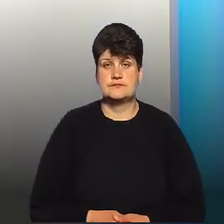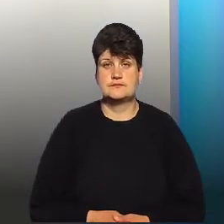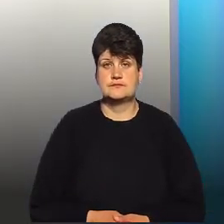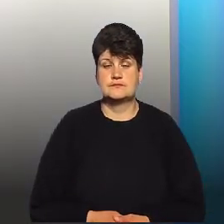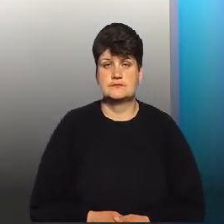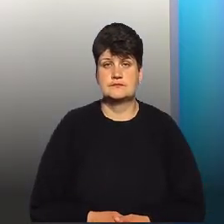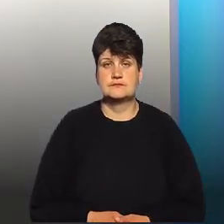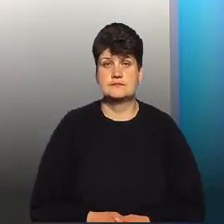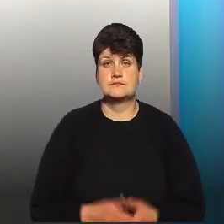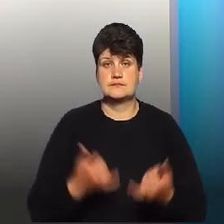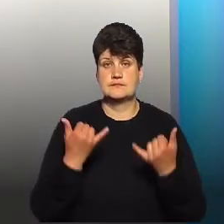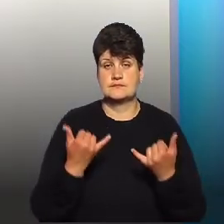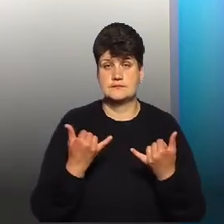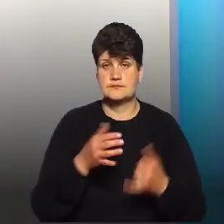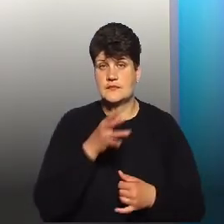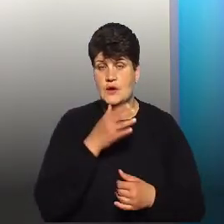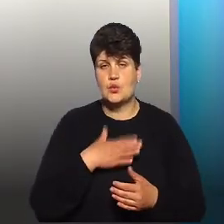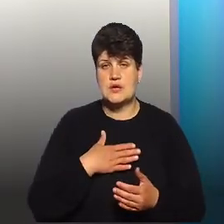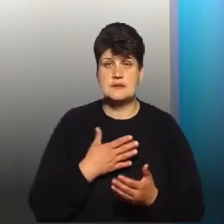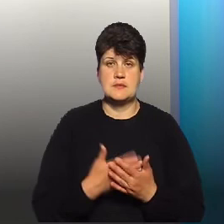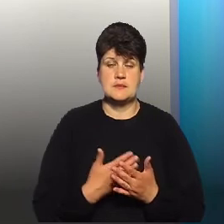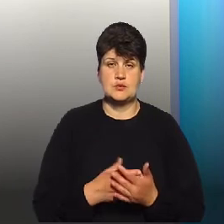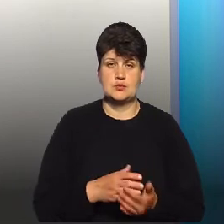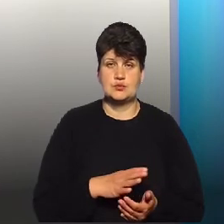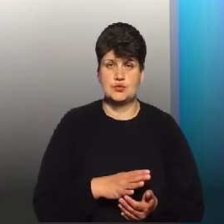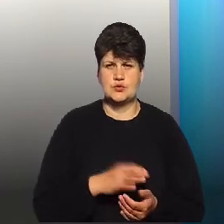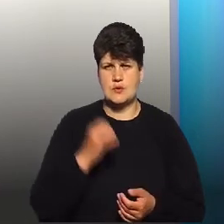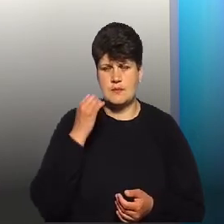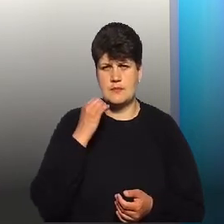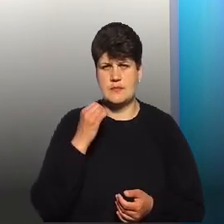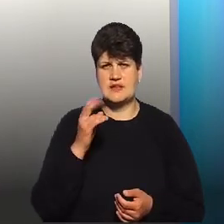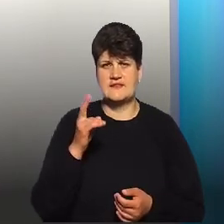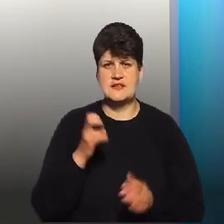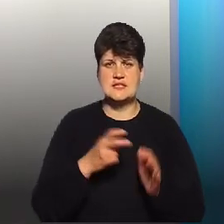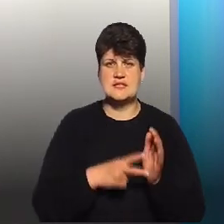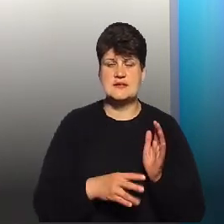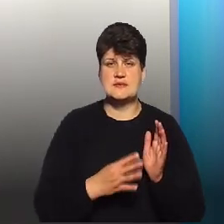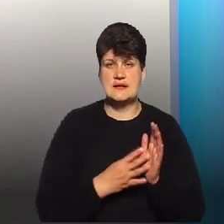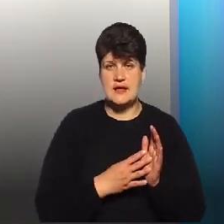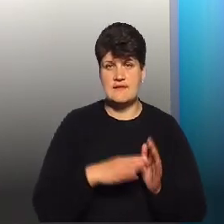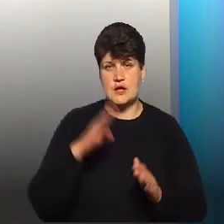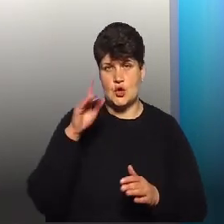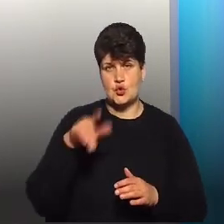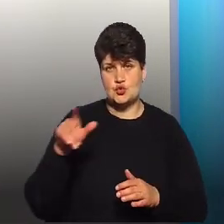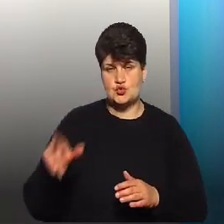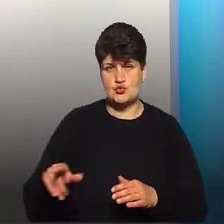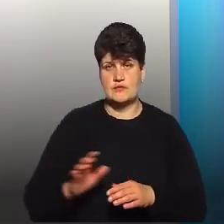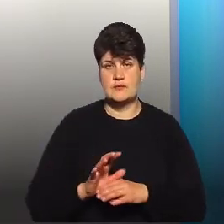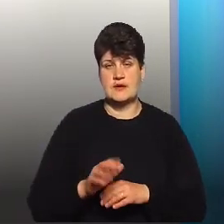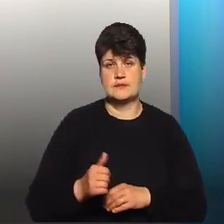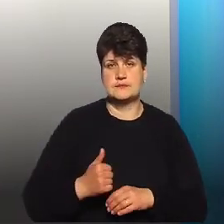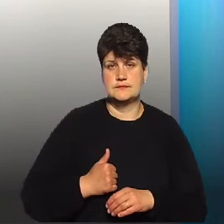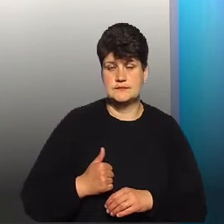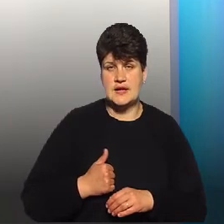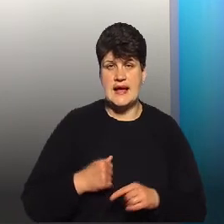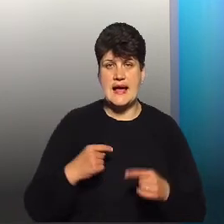На даний час у нас приблизно був, якщо мені пам'ять не зміняє, 279 чоловік ми поставили до лав Збройних сил, а інші, от